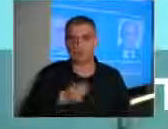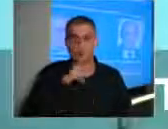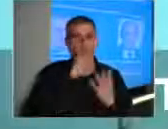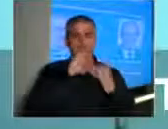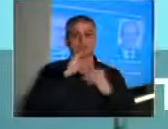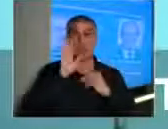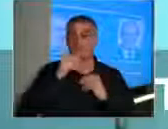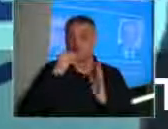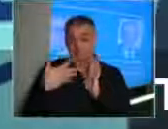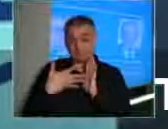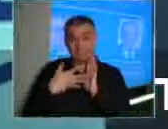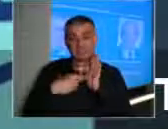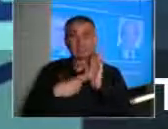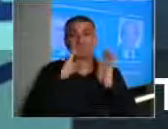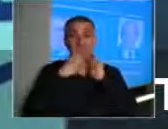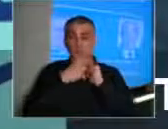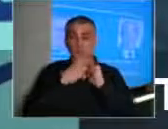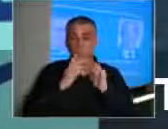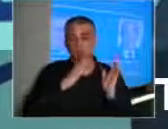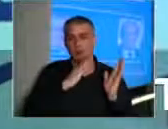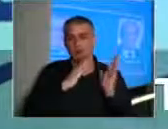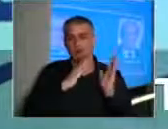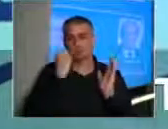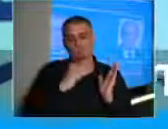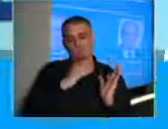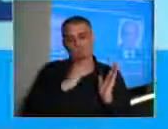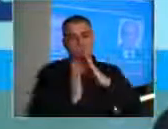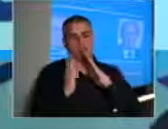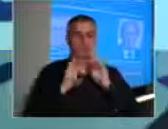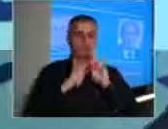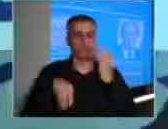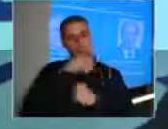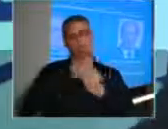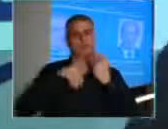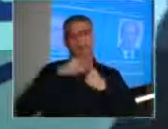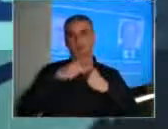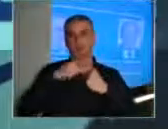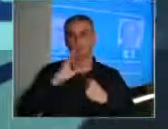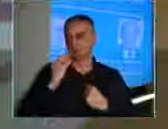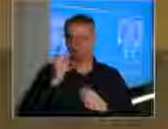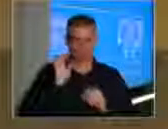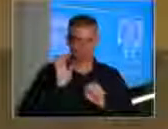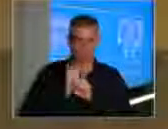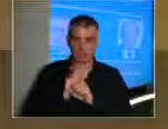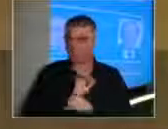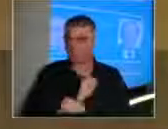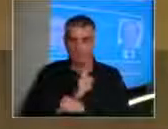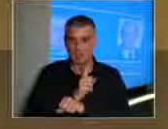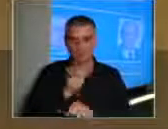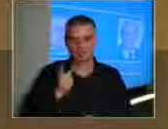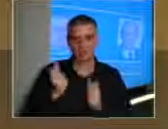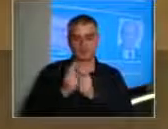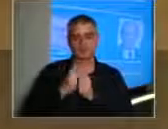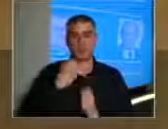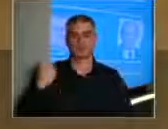מדברים על כך שאפילו הסקרים שמוצגים בתקשורת הם מוטים בכוונה, ממש קונספירציית על גדולה. מי שאוכל אותה מיד ובאופן מיידי אלה